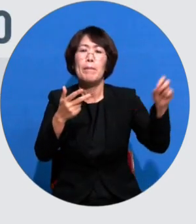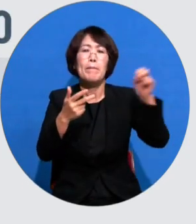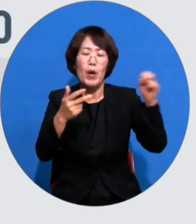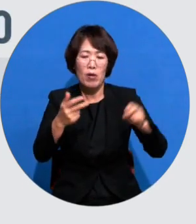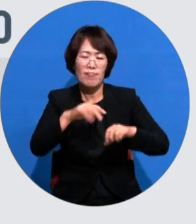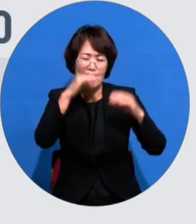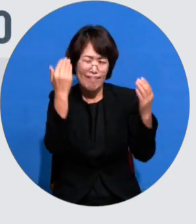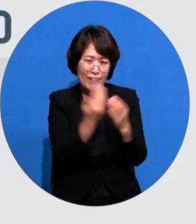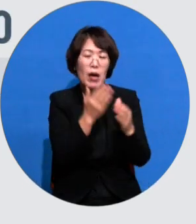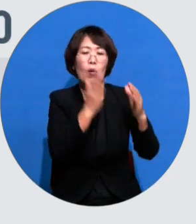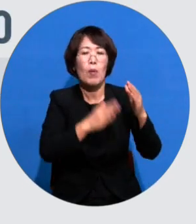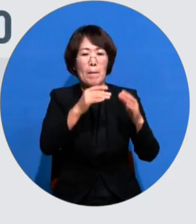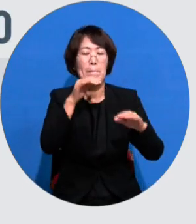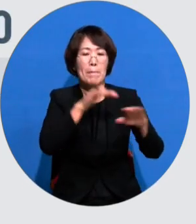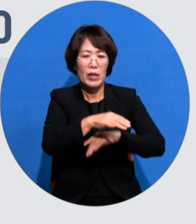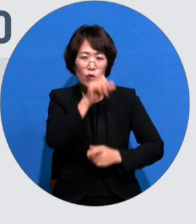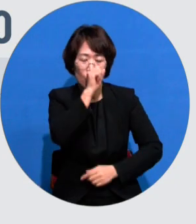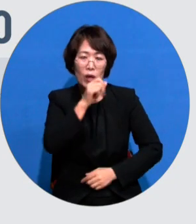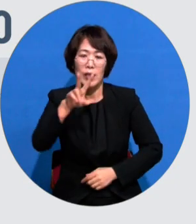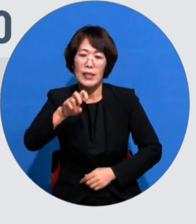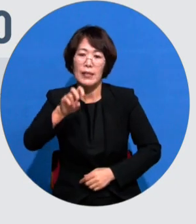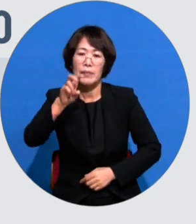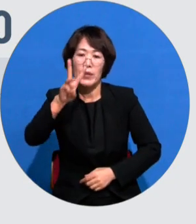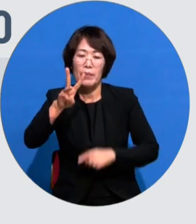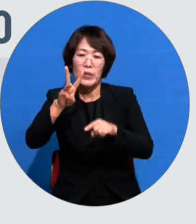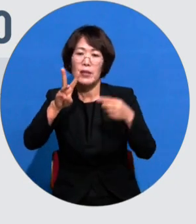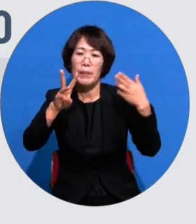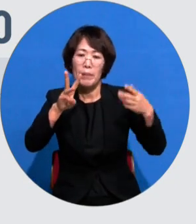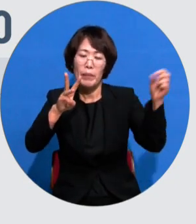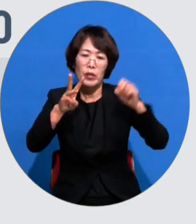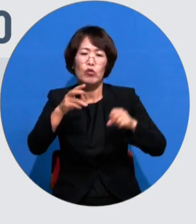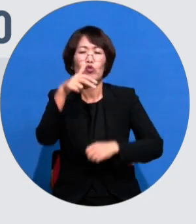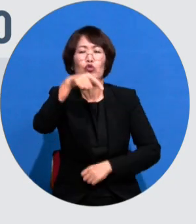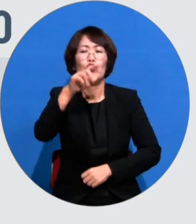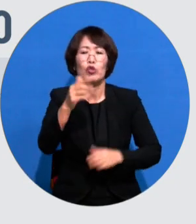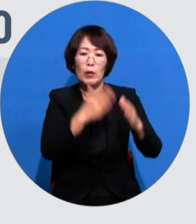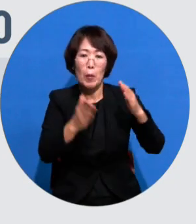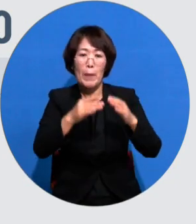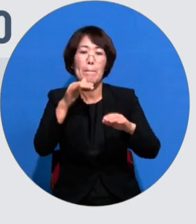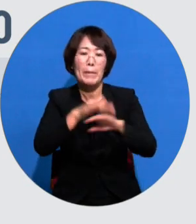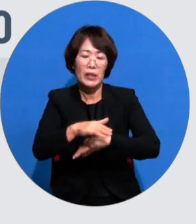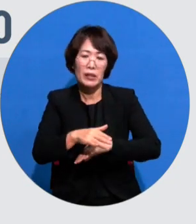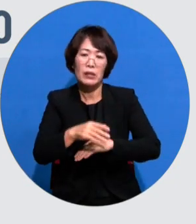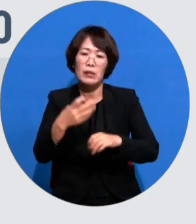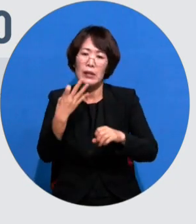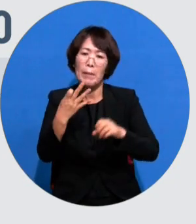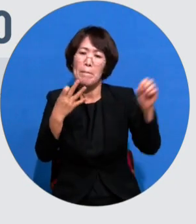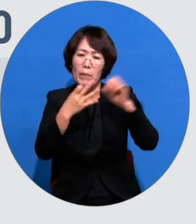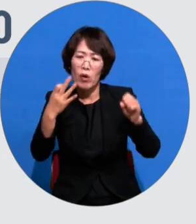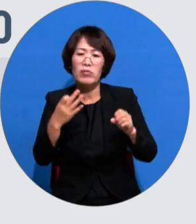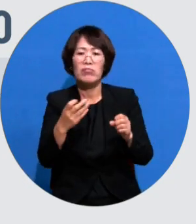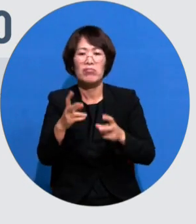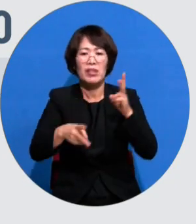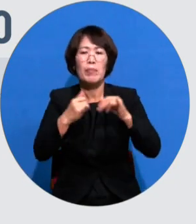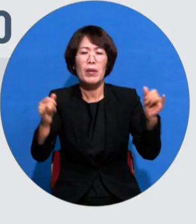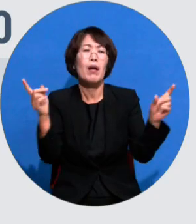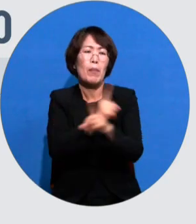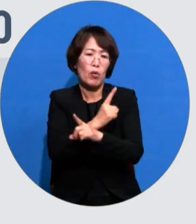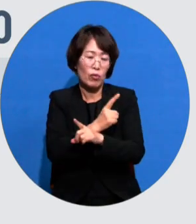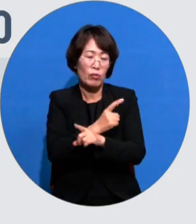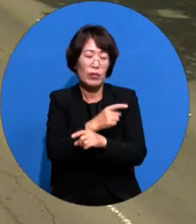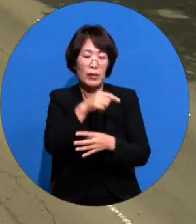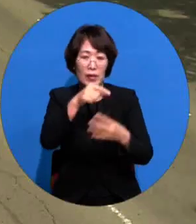57.2%는 완전 공영제를, 23.4%는 준공영제를, 14%는 사업자만 교체하는 방식을